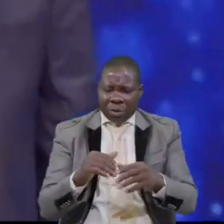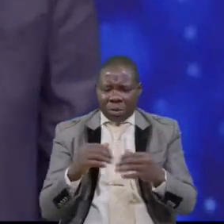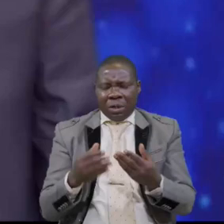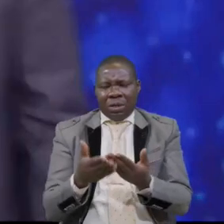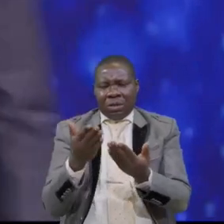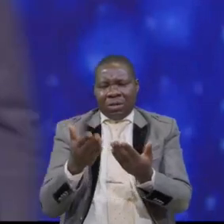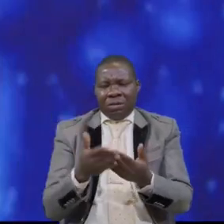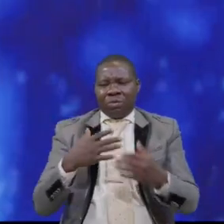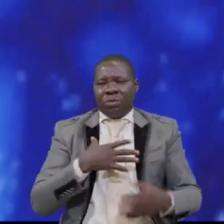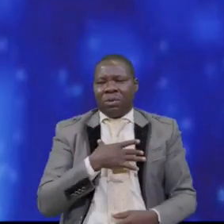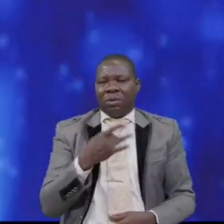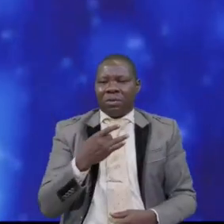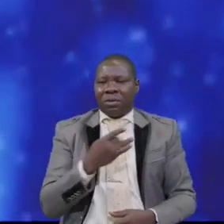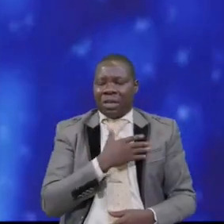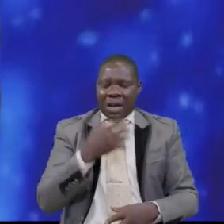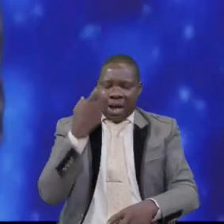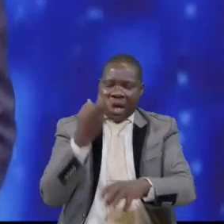cela. Si